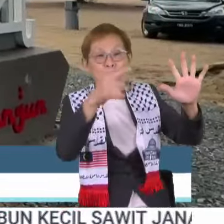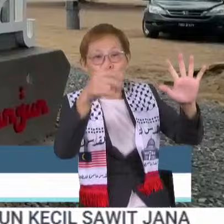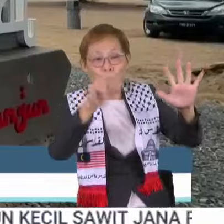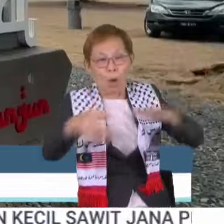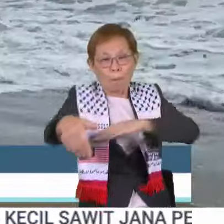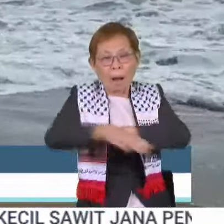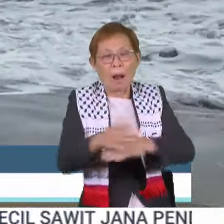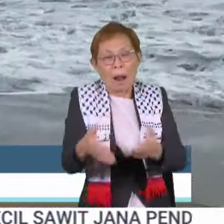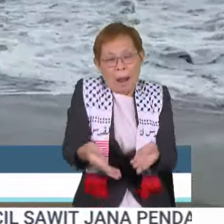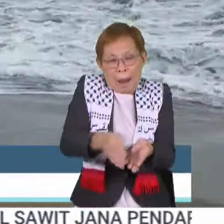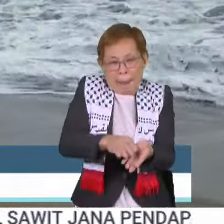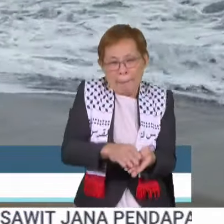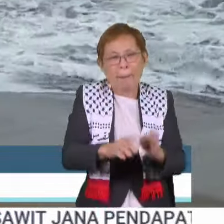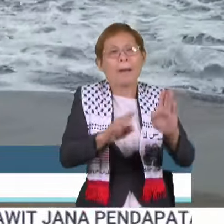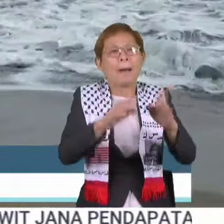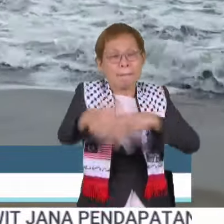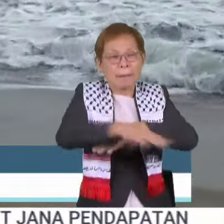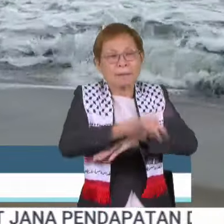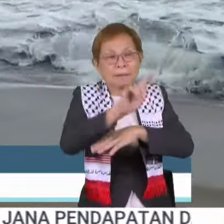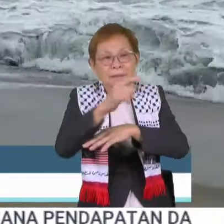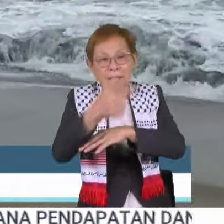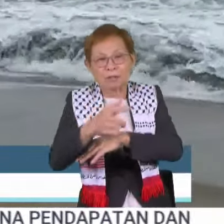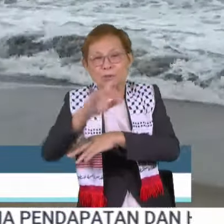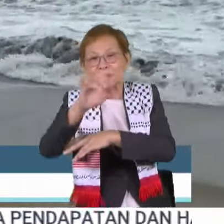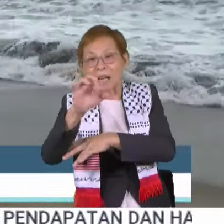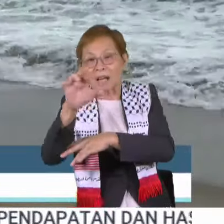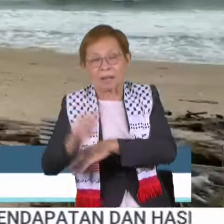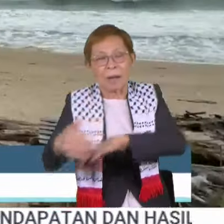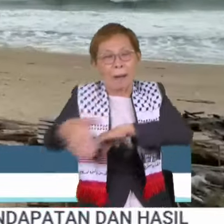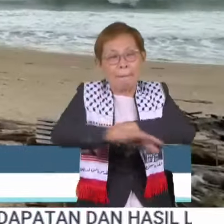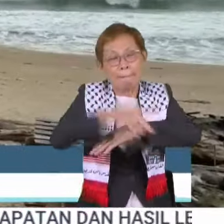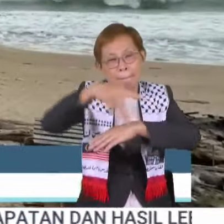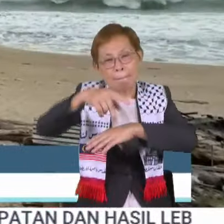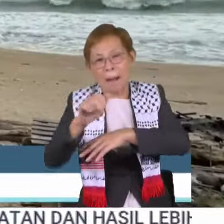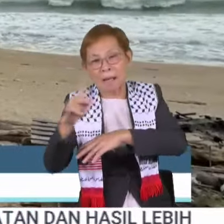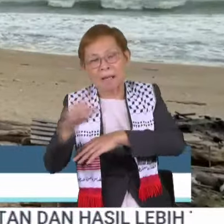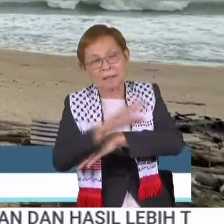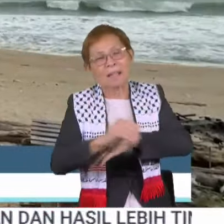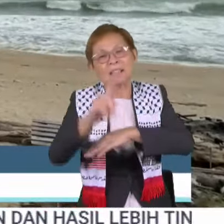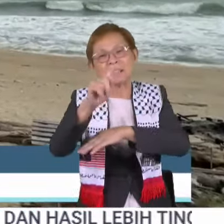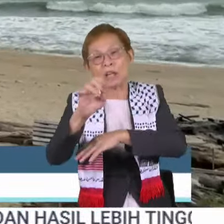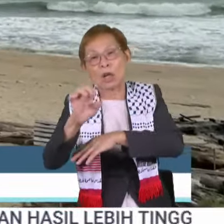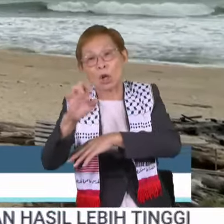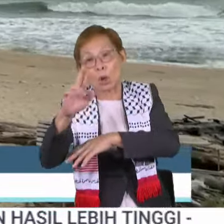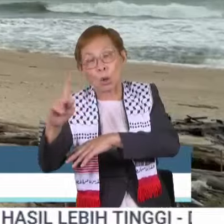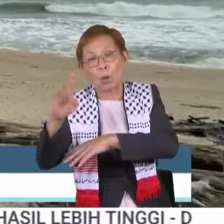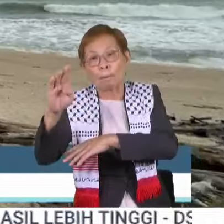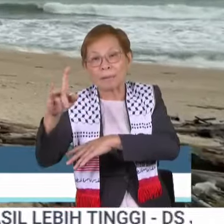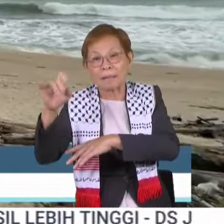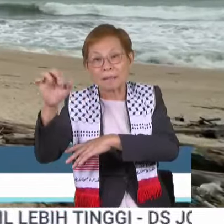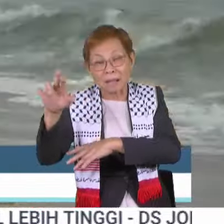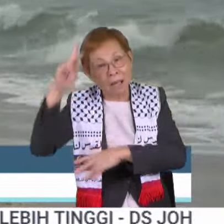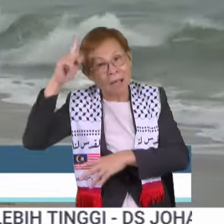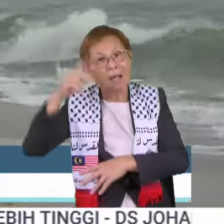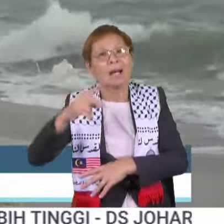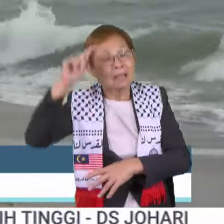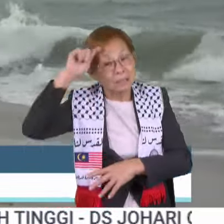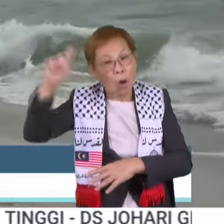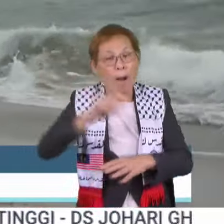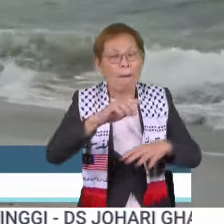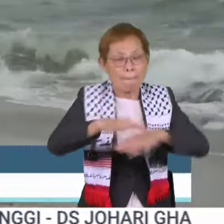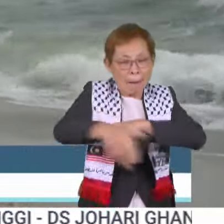pantai Teluk lipat Pantai Tanjung Jara pantai petak paka pantai Sura dan teluk Bidara tiga di Kuala Terengganu melibatkan Pantai Batu